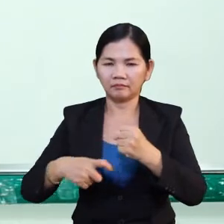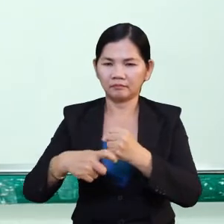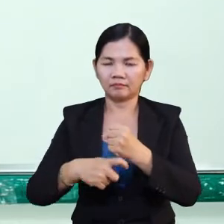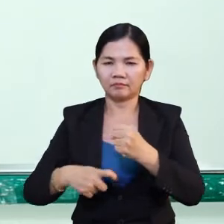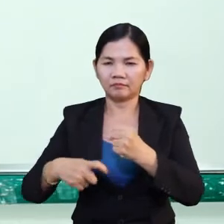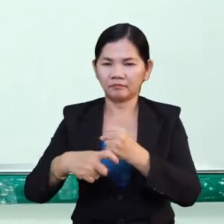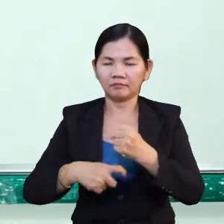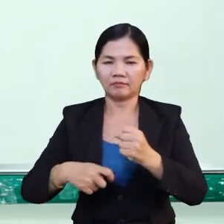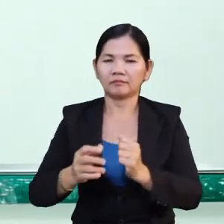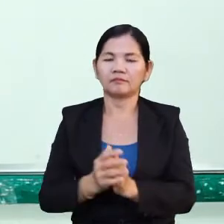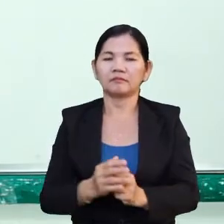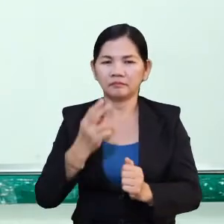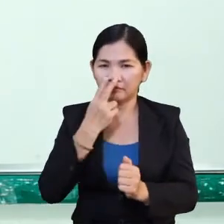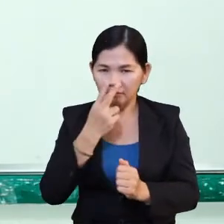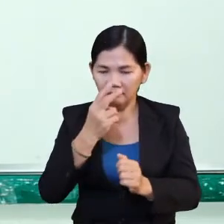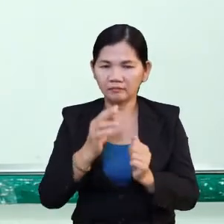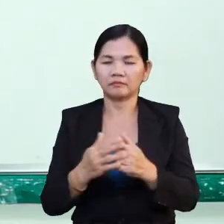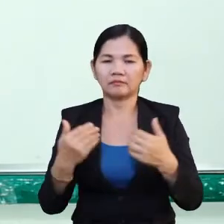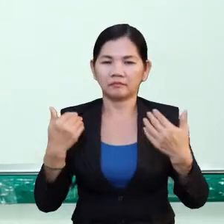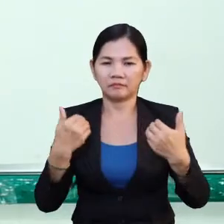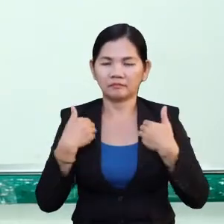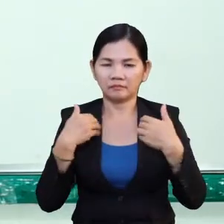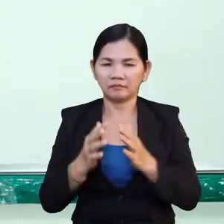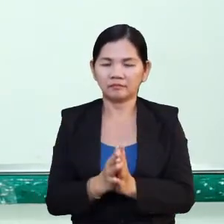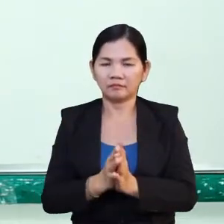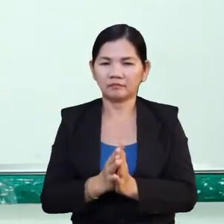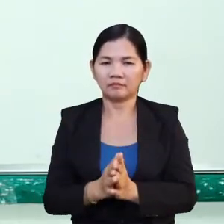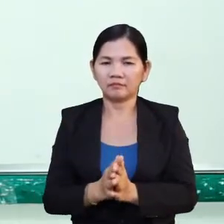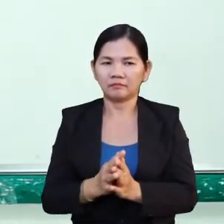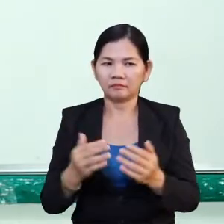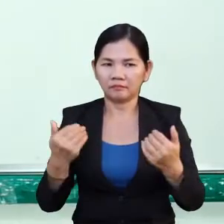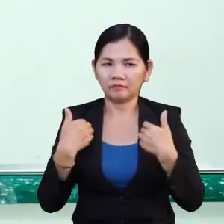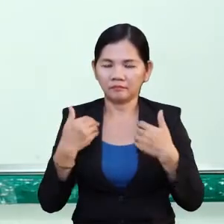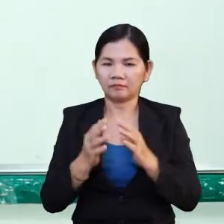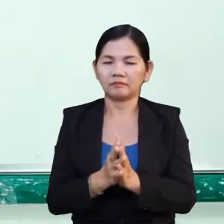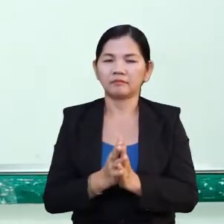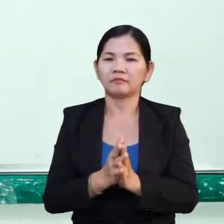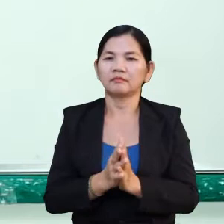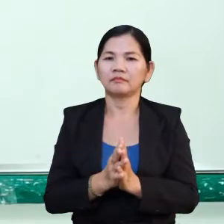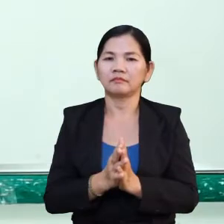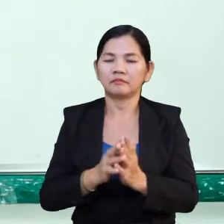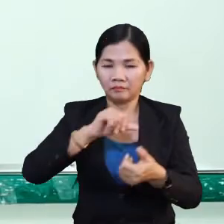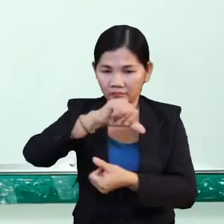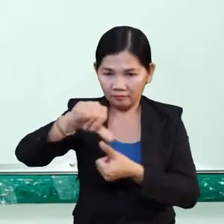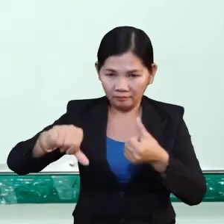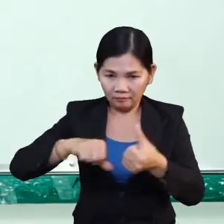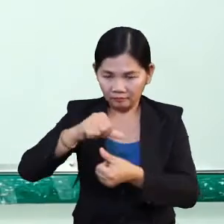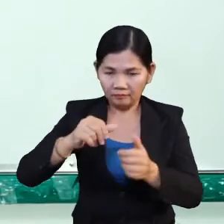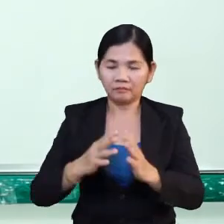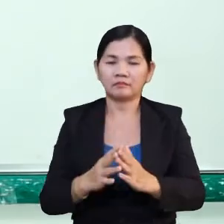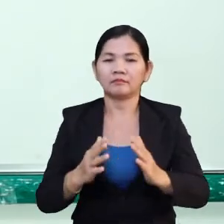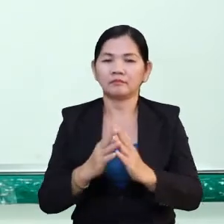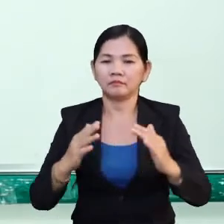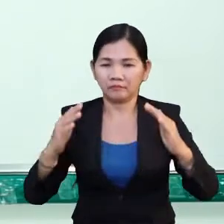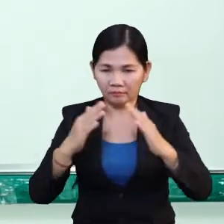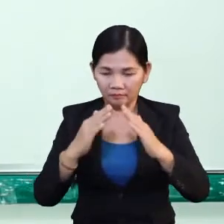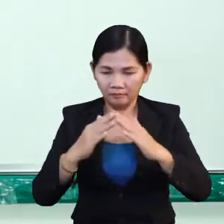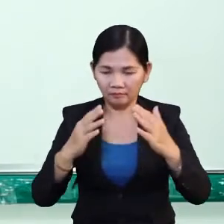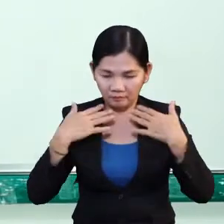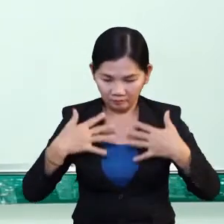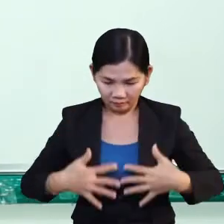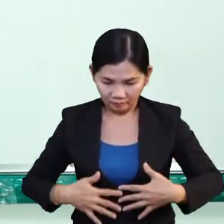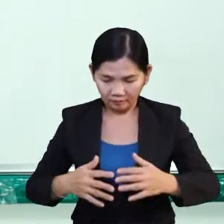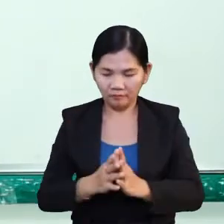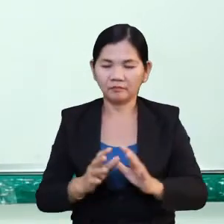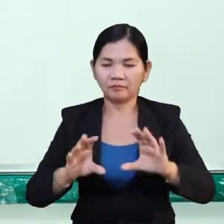ណ៌បៃតងហើយកូនក៏លេខមើលជំនវិញខ្លួនយើងតើមានអ្វីខ្លះជាពណ៌បៃតងកូនចាអញ្ចឹងនៅ